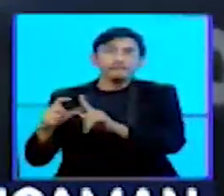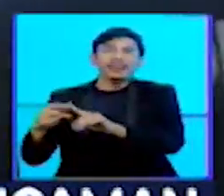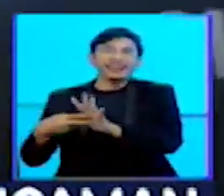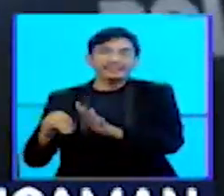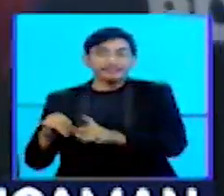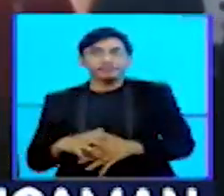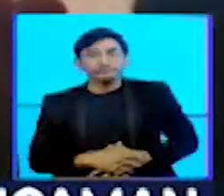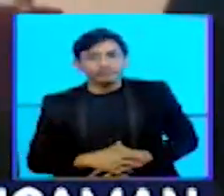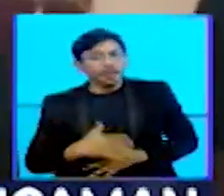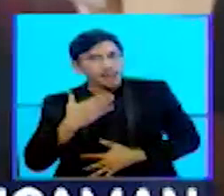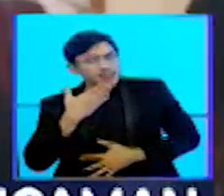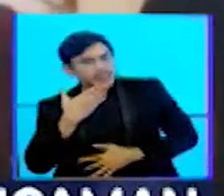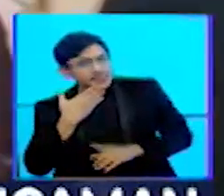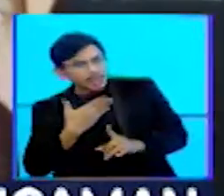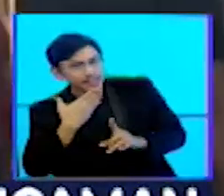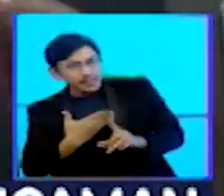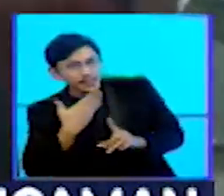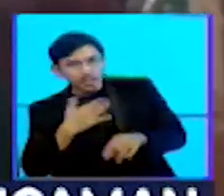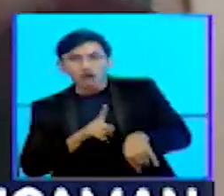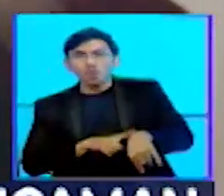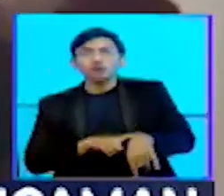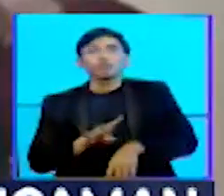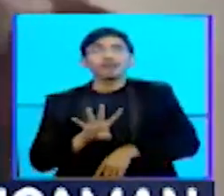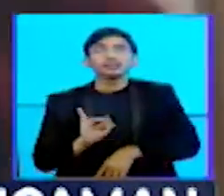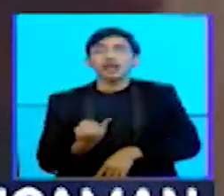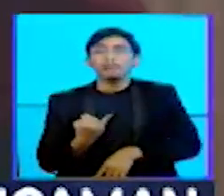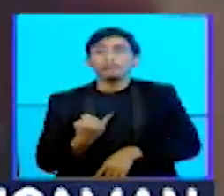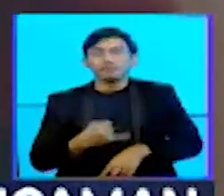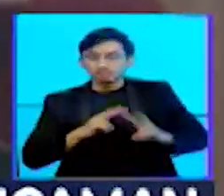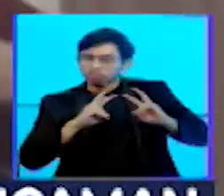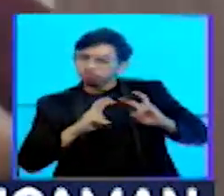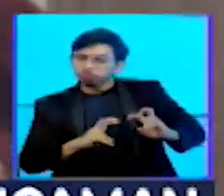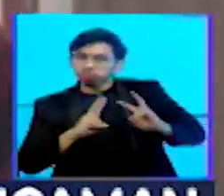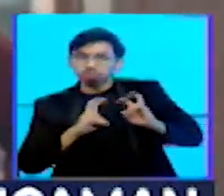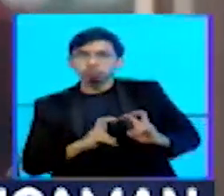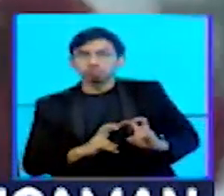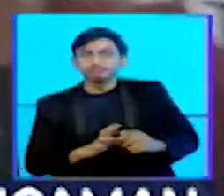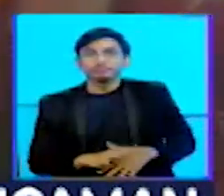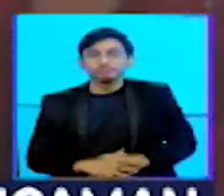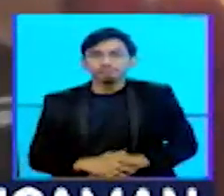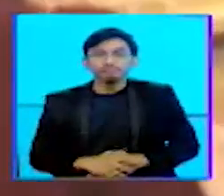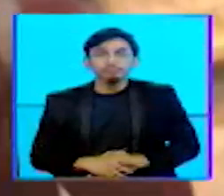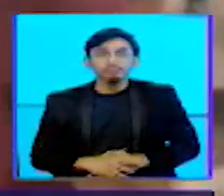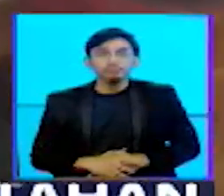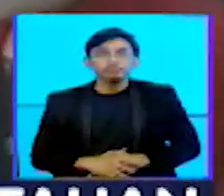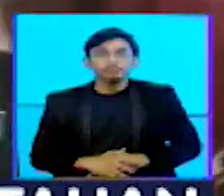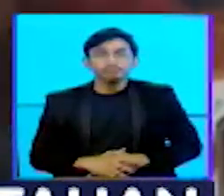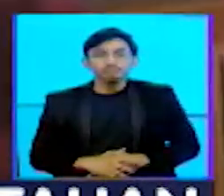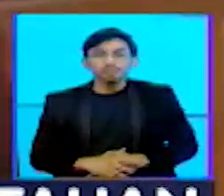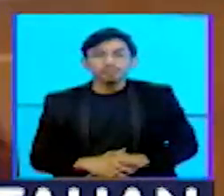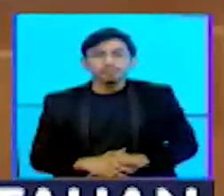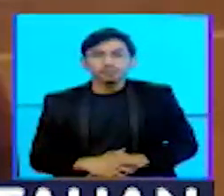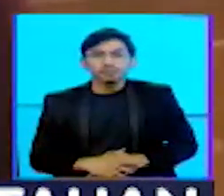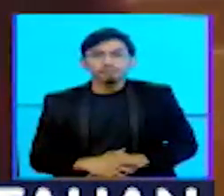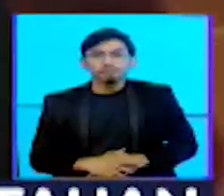ruang penyidik Subdit 3 Resmo Polda Metro Jaya. Tengah malam Jering diizinkan pulang. Pengacara Jering meminta